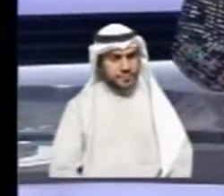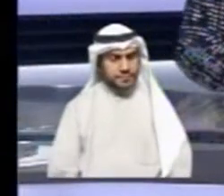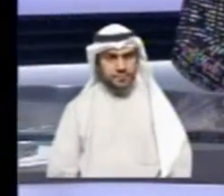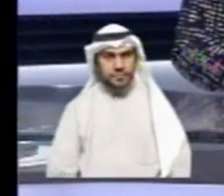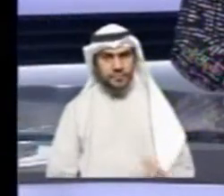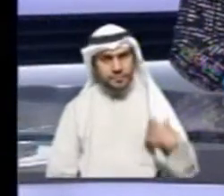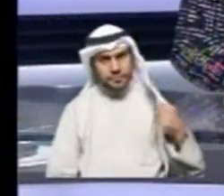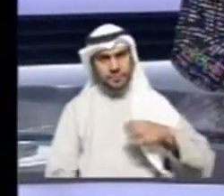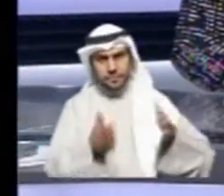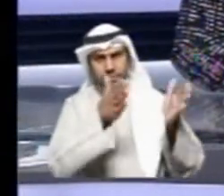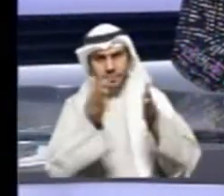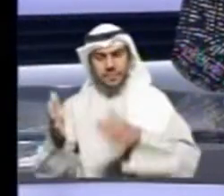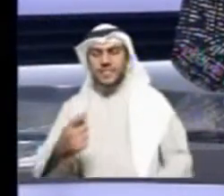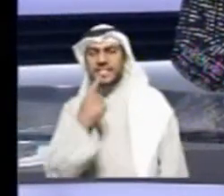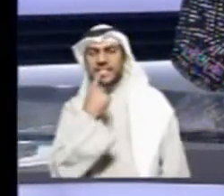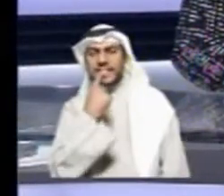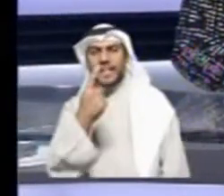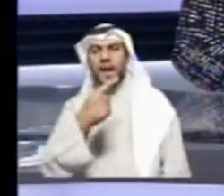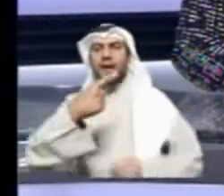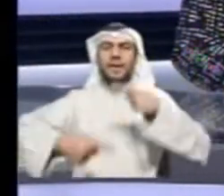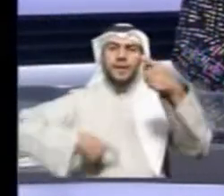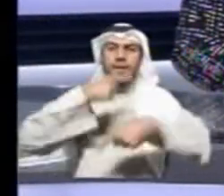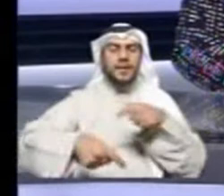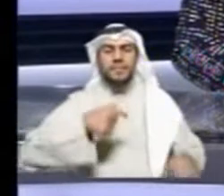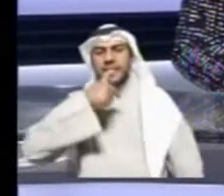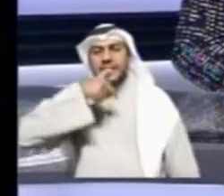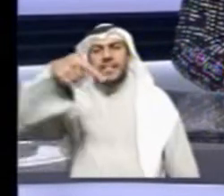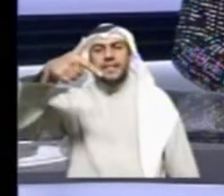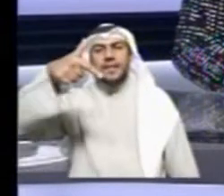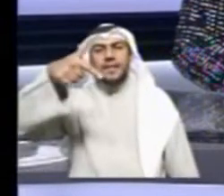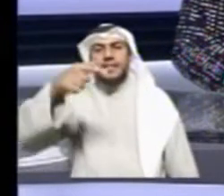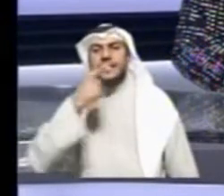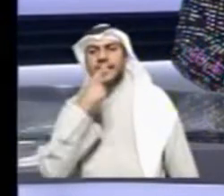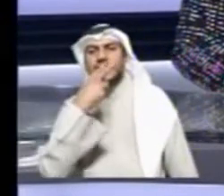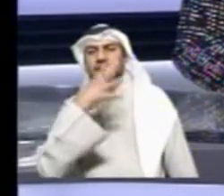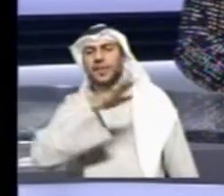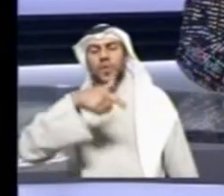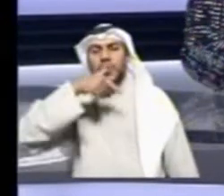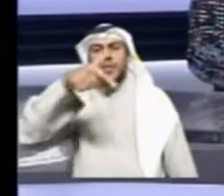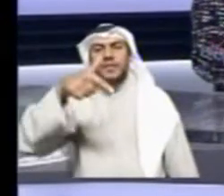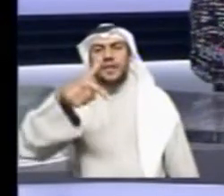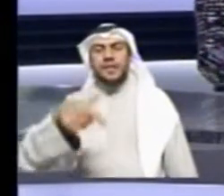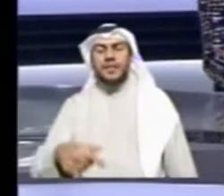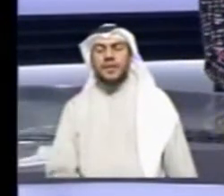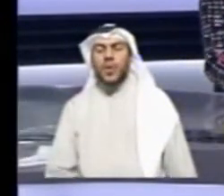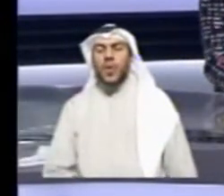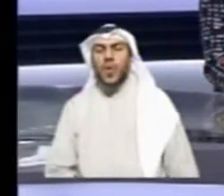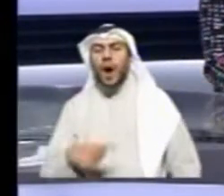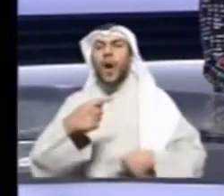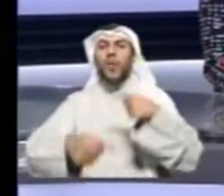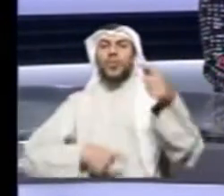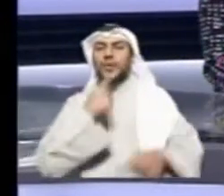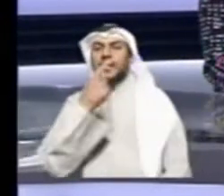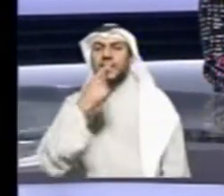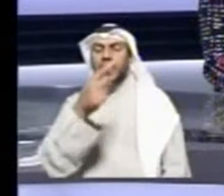للعام السادس على التوالي تستضيف دولة الكويت إطلاق فعالية جائزة الإبداع والتميز الإعلاني التي ينظمها